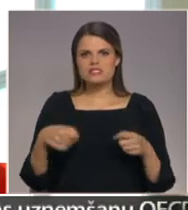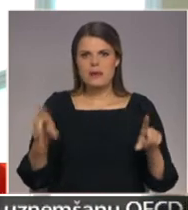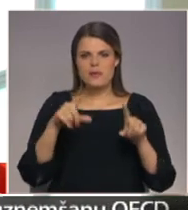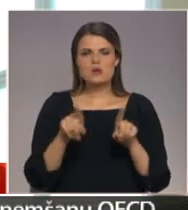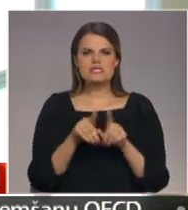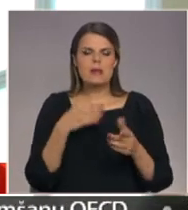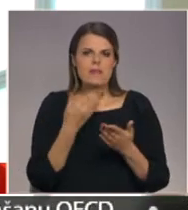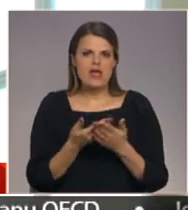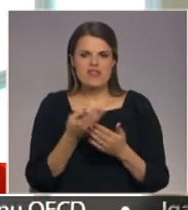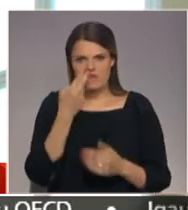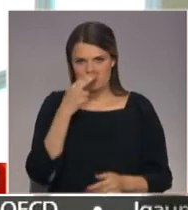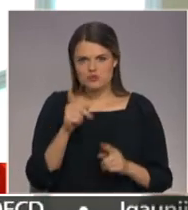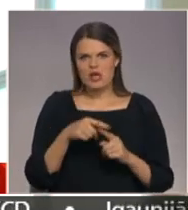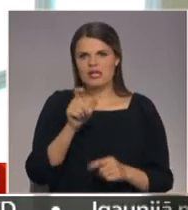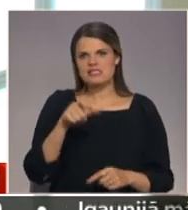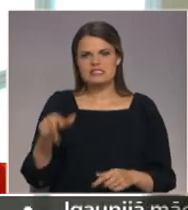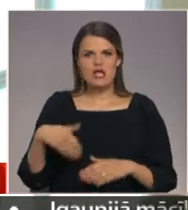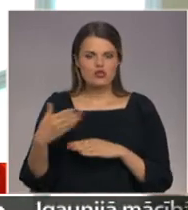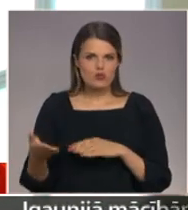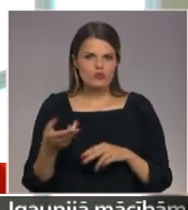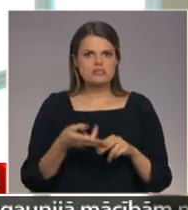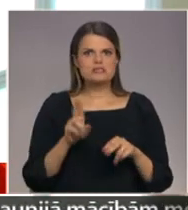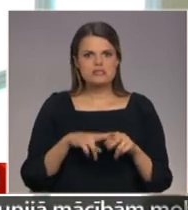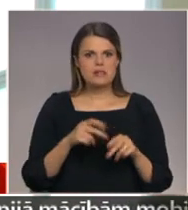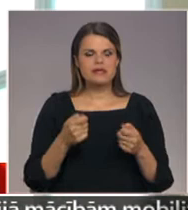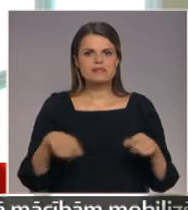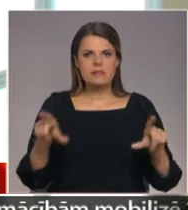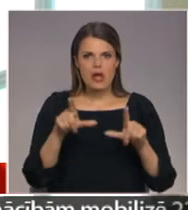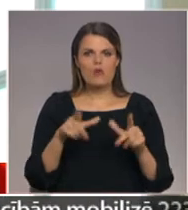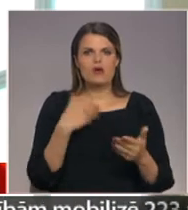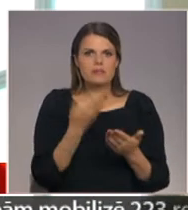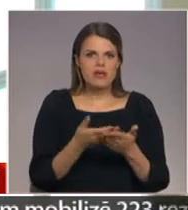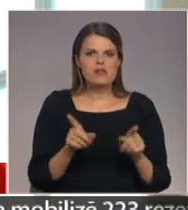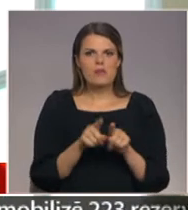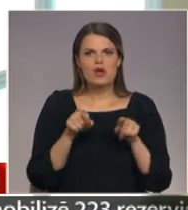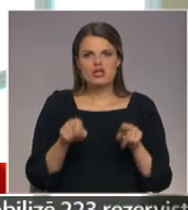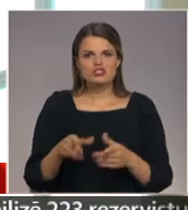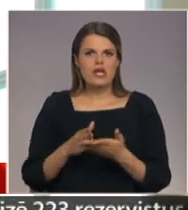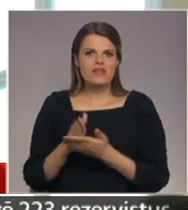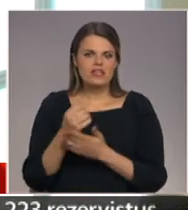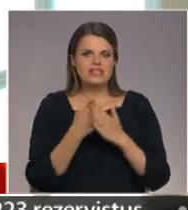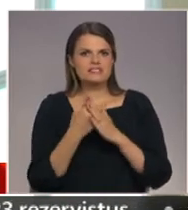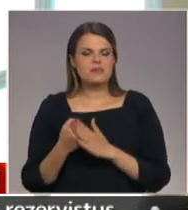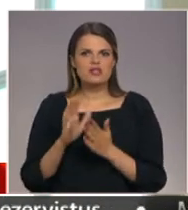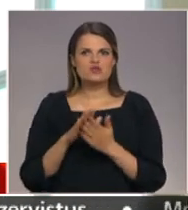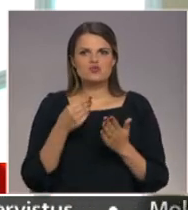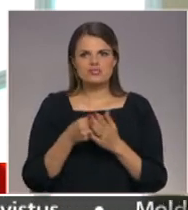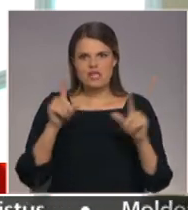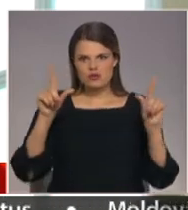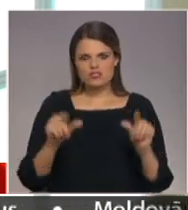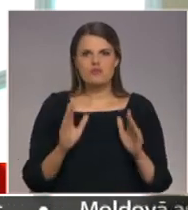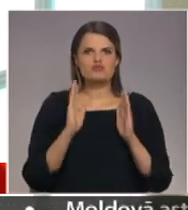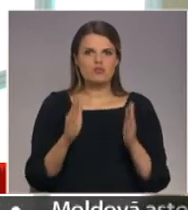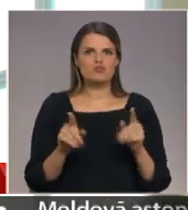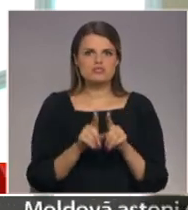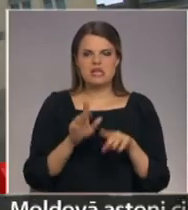arī piedāvājums no izīrētāja puses, līdz ar to pieaugot piedāvājumam arī šī tendence spiediens uz cenu samazināšanos būs